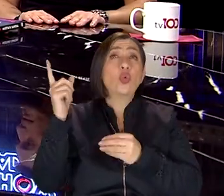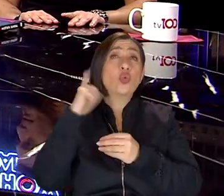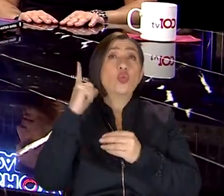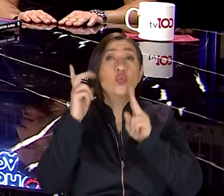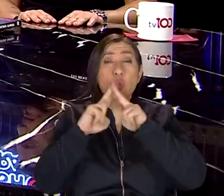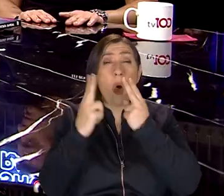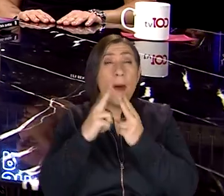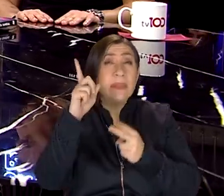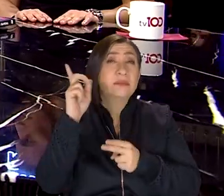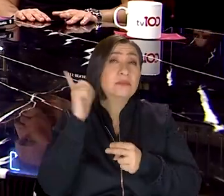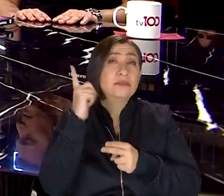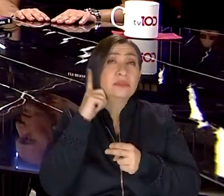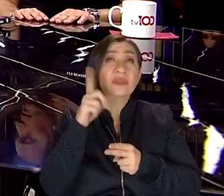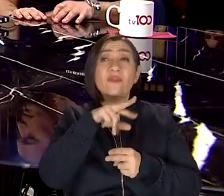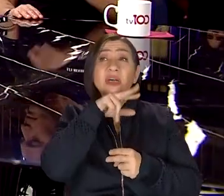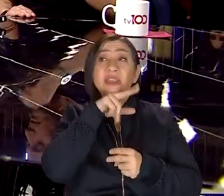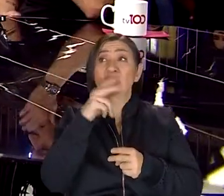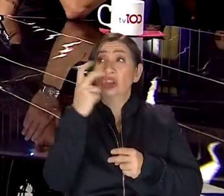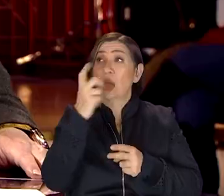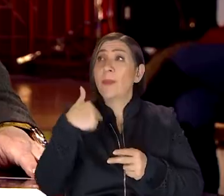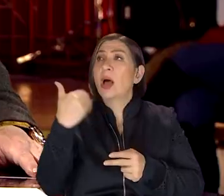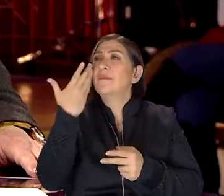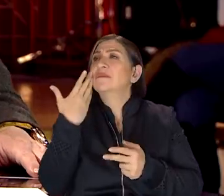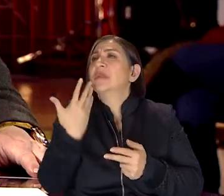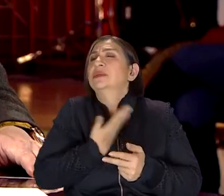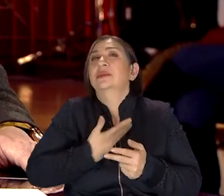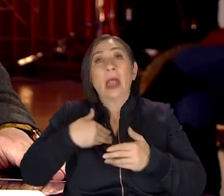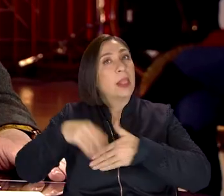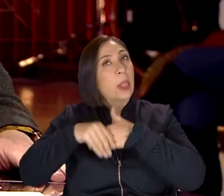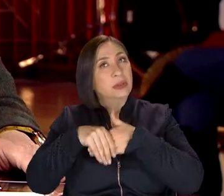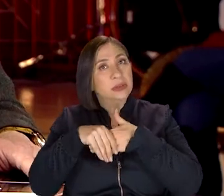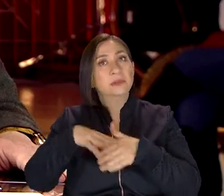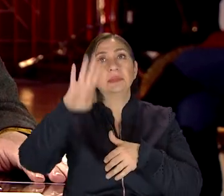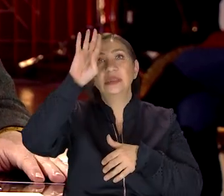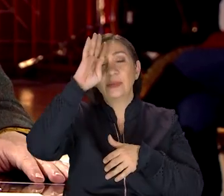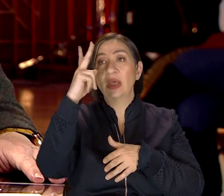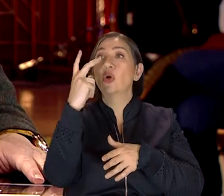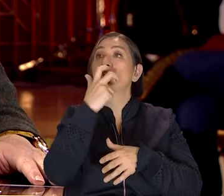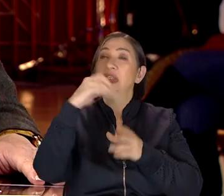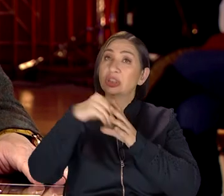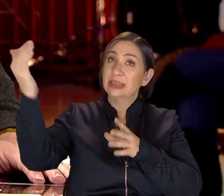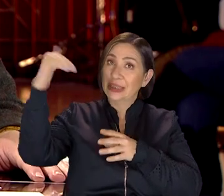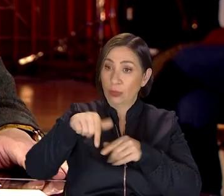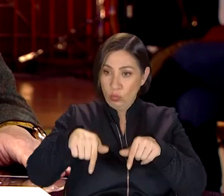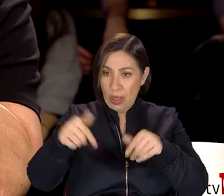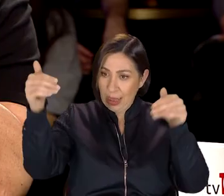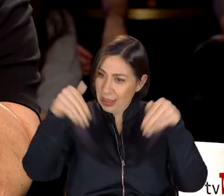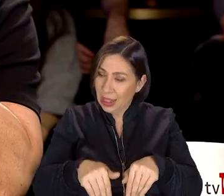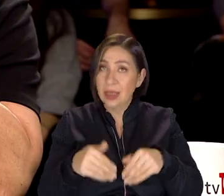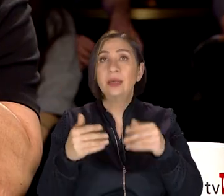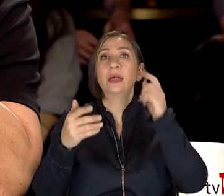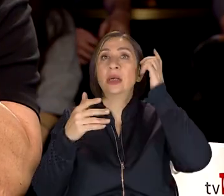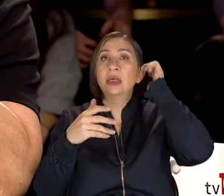dünya çapında bir Fransız şarkıcı, hayran olduğum bir adam. Hatta tanıştım. İstanbul'a da iki konser için geldi. Hatta bizim kabaremize de geldi